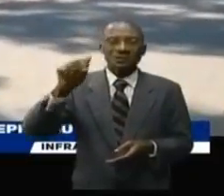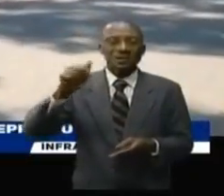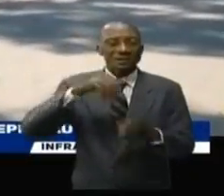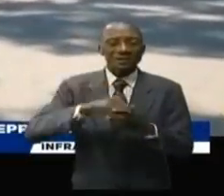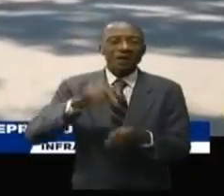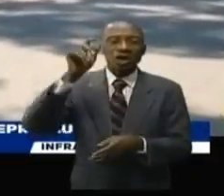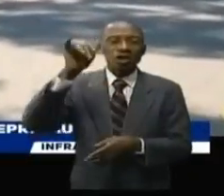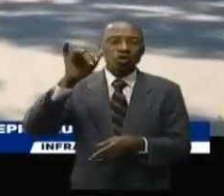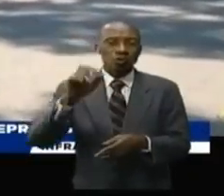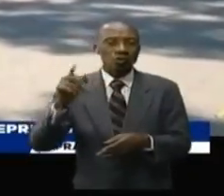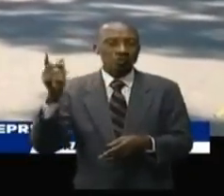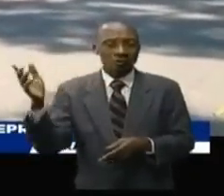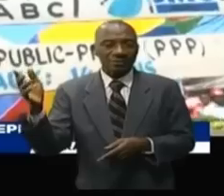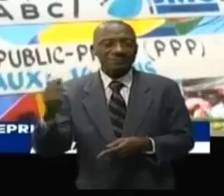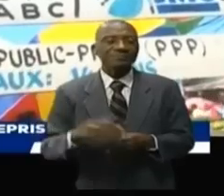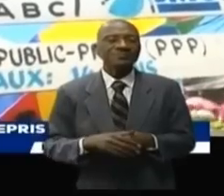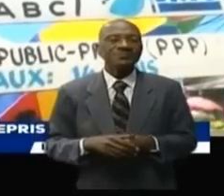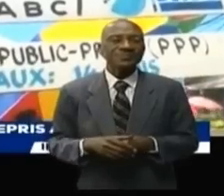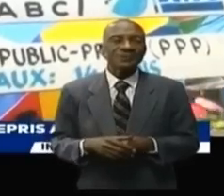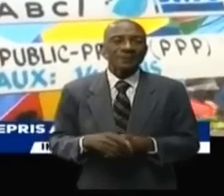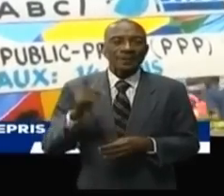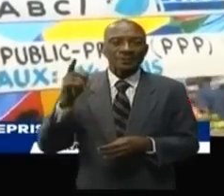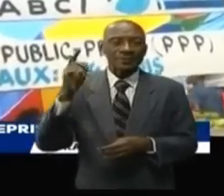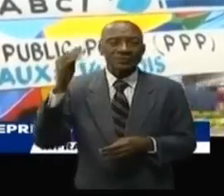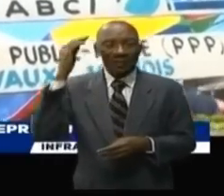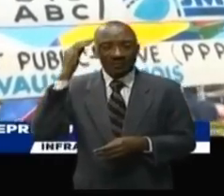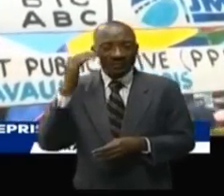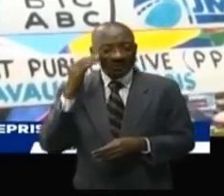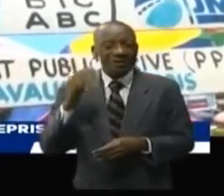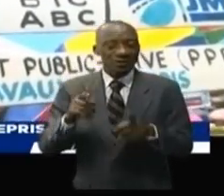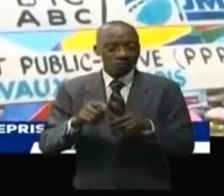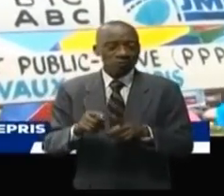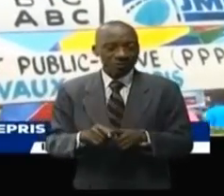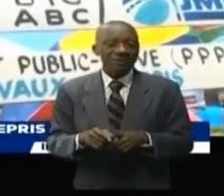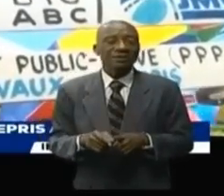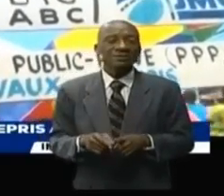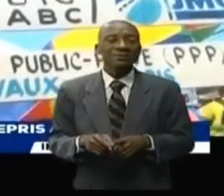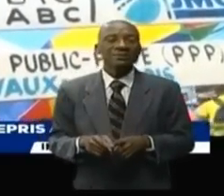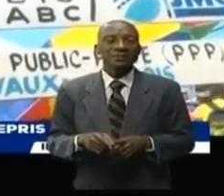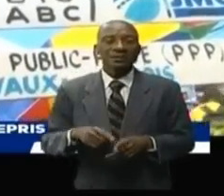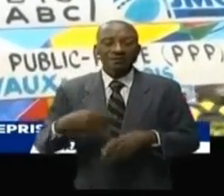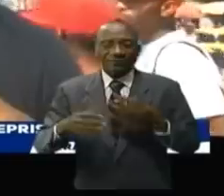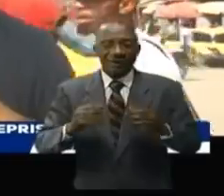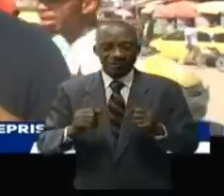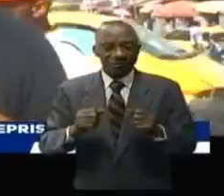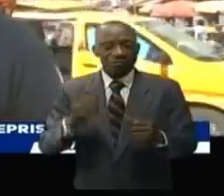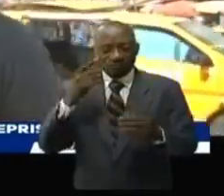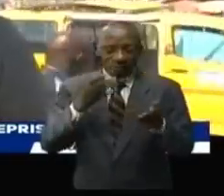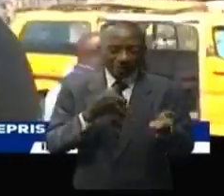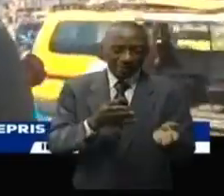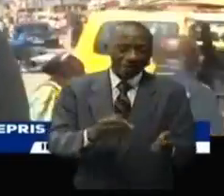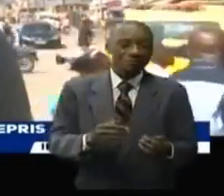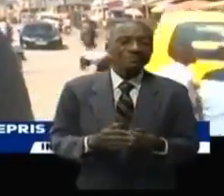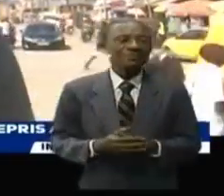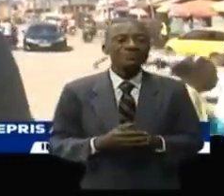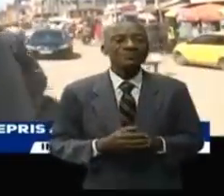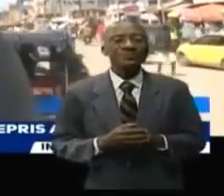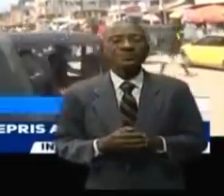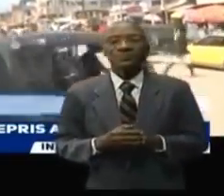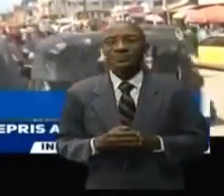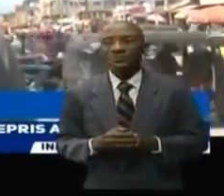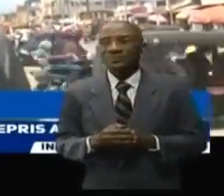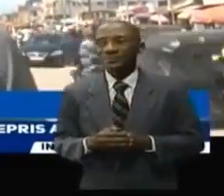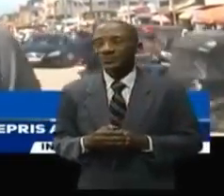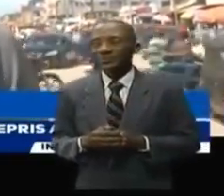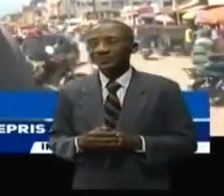l'exécution de ses travaux de réhabilitation à l'entreprise Johnny Matala Company en sigle JMC. Le tronçon réhabilité est évalué à